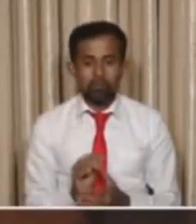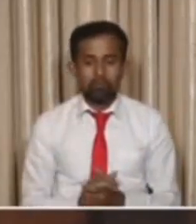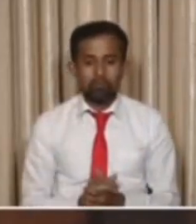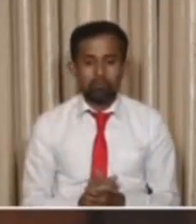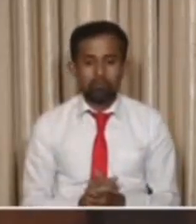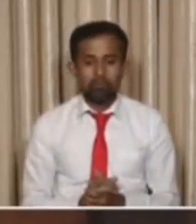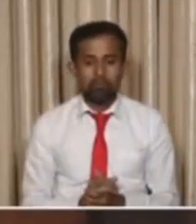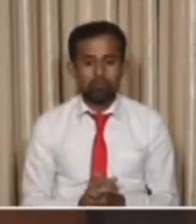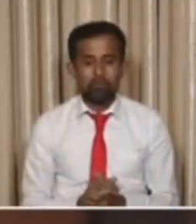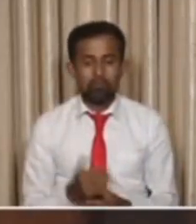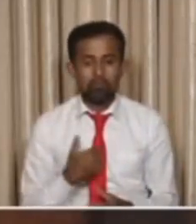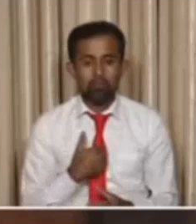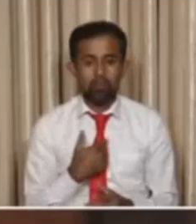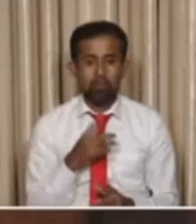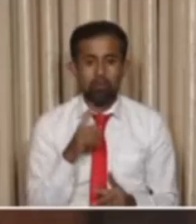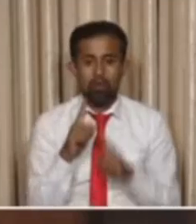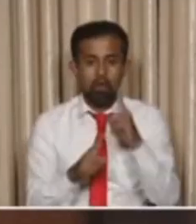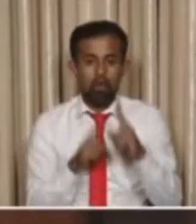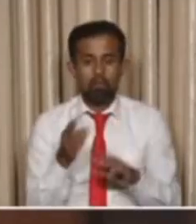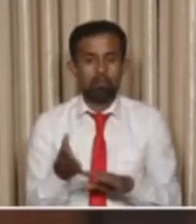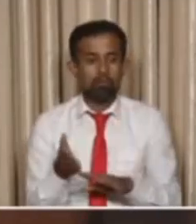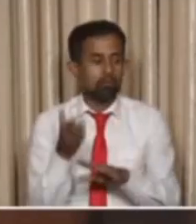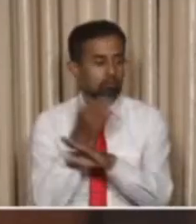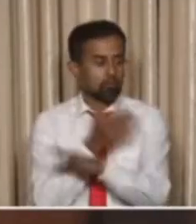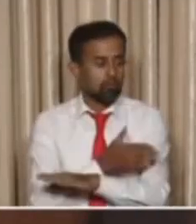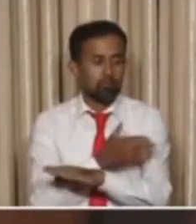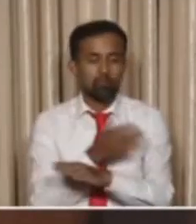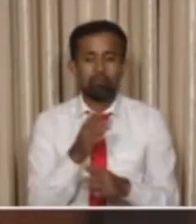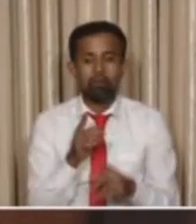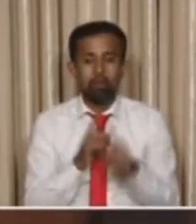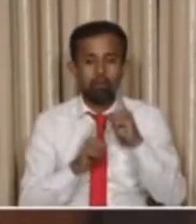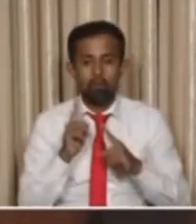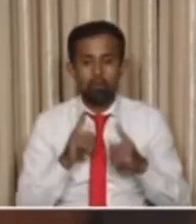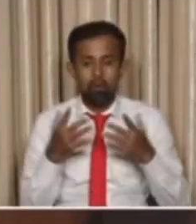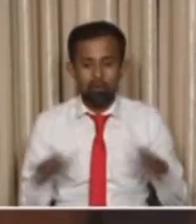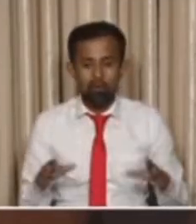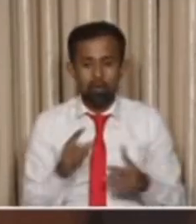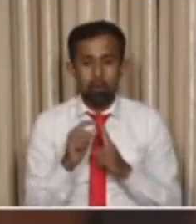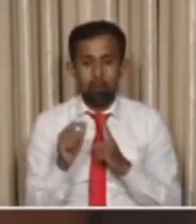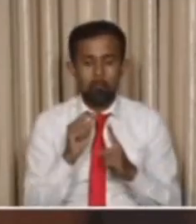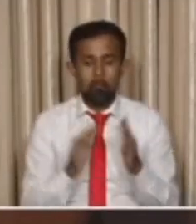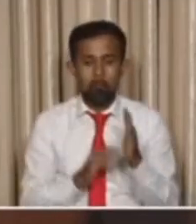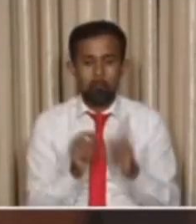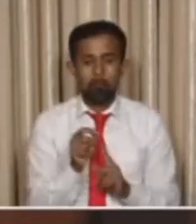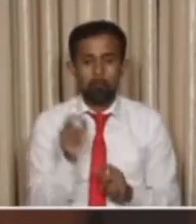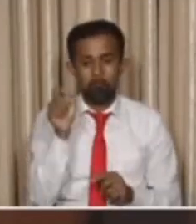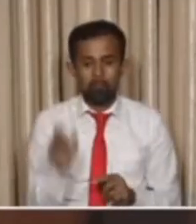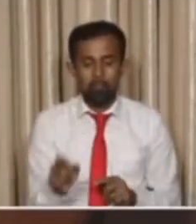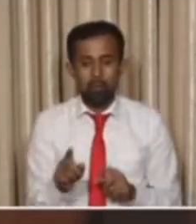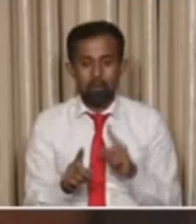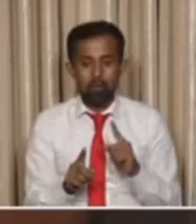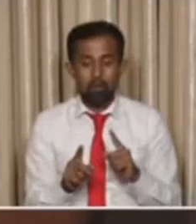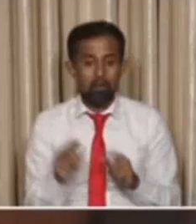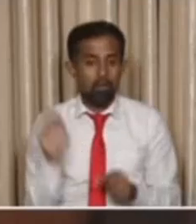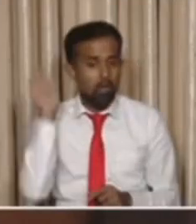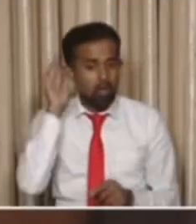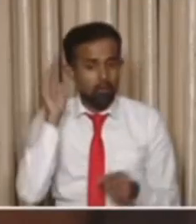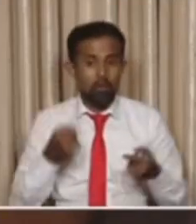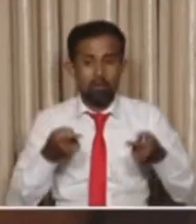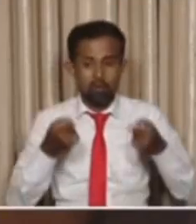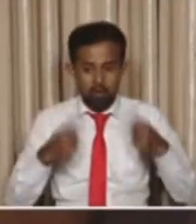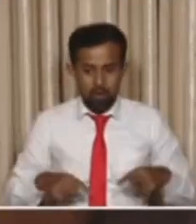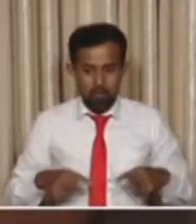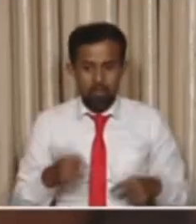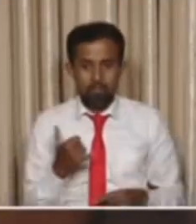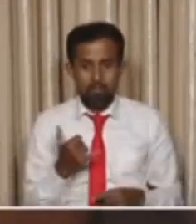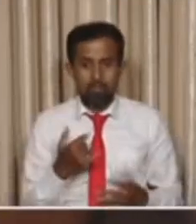உரைகளை கேட்டதுக்கு பிற்பாடு அந்த விடயங்களை இந்த இடத்தை தவித்துக் கொள்வது நல்லமென்று நான் நினைக்கிறேன் என்றால், சில இனவாத ரீதியாக ஒரு